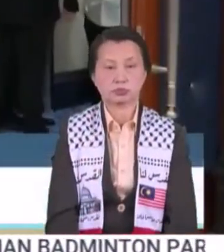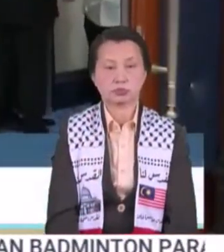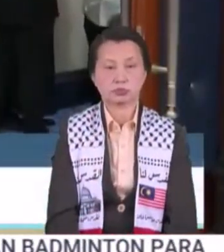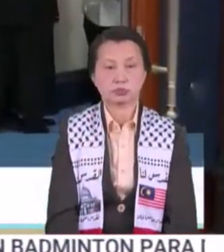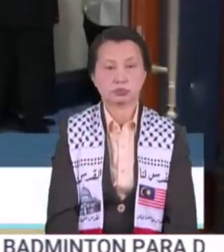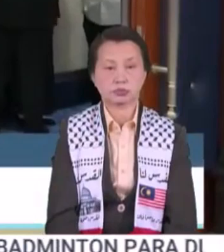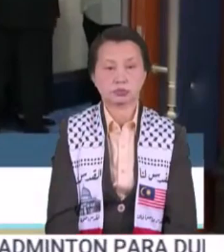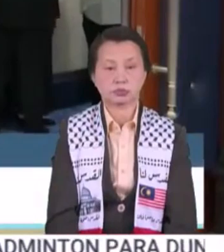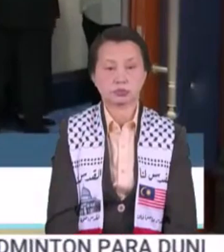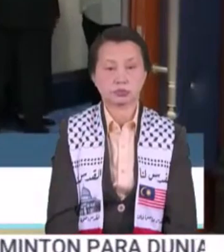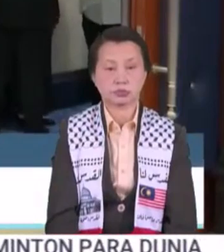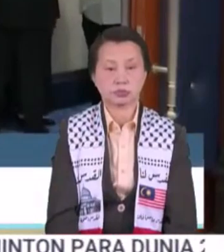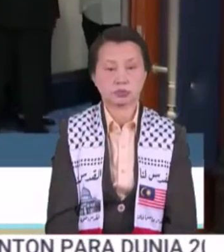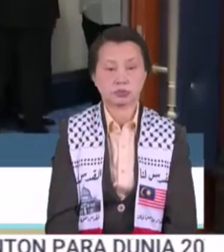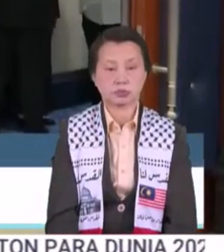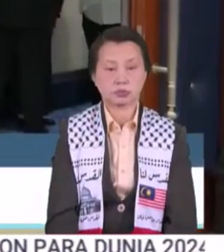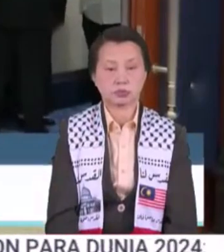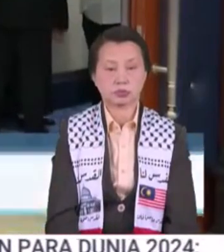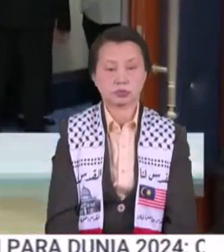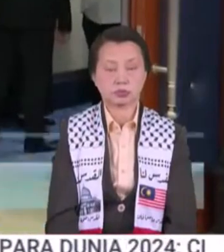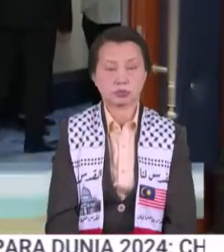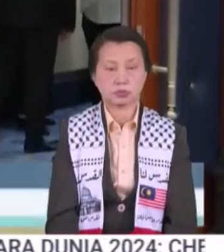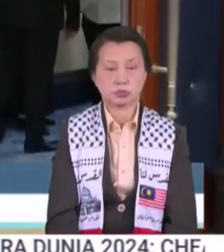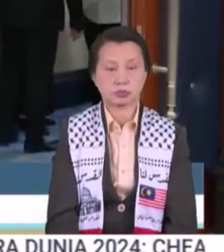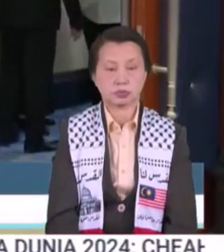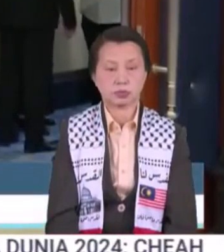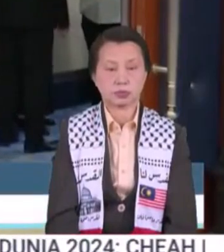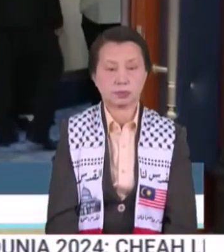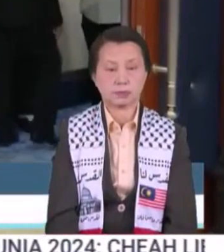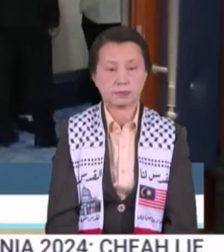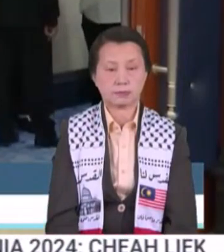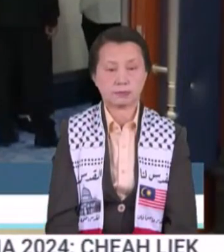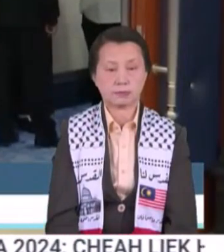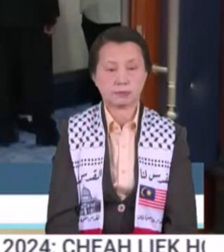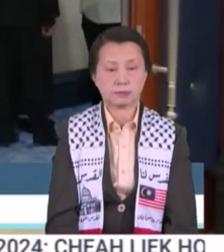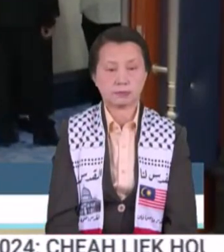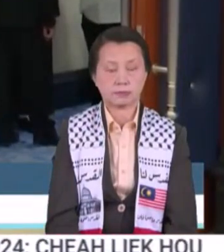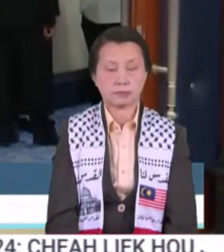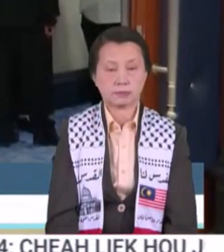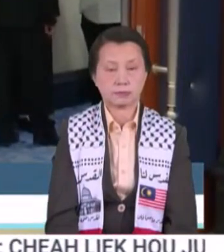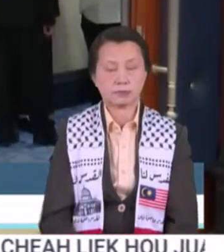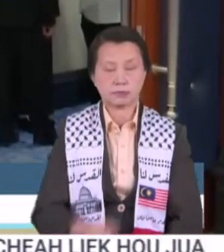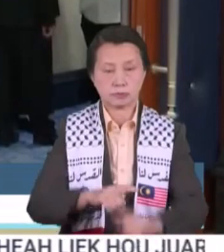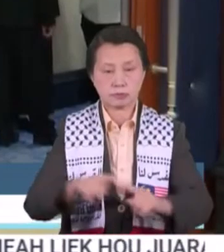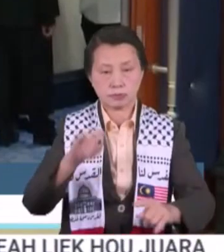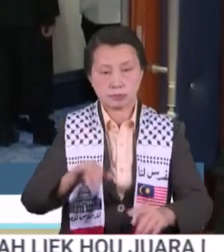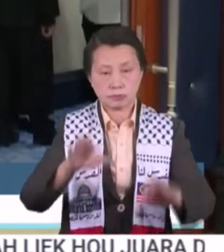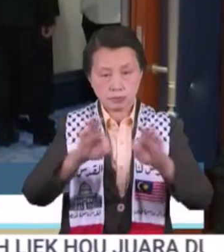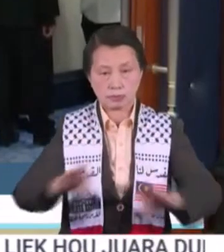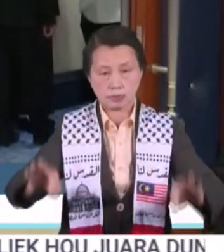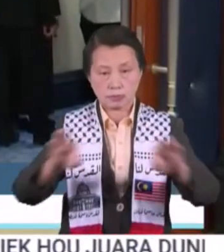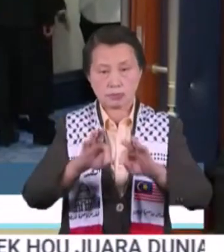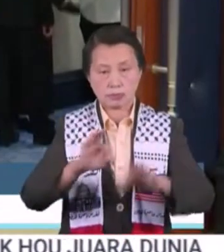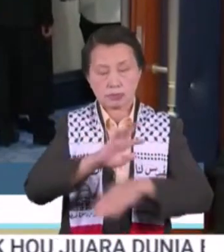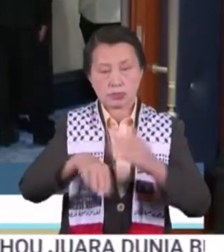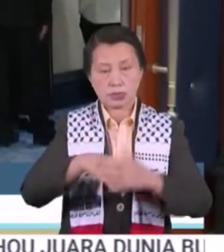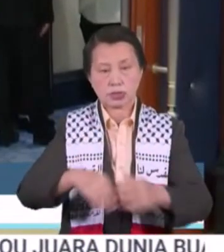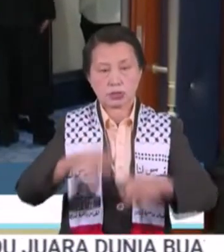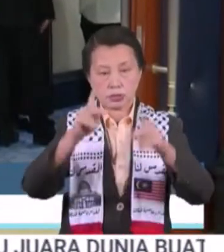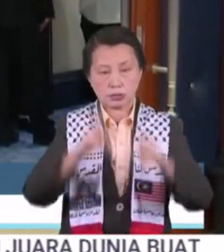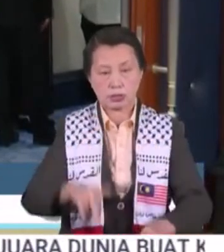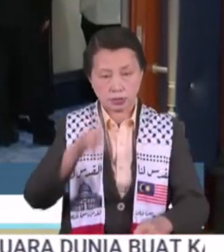untuk mencapai ke Dewan Rakyat atau ke Dewan Negara. Tapi yang pentingnya ialah semua pihak